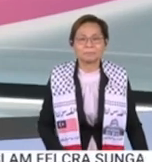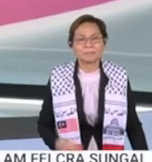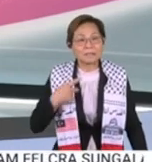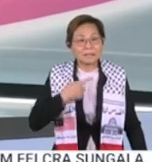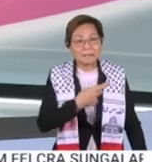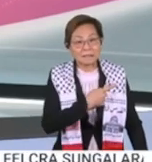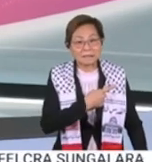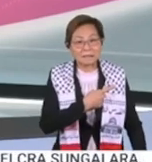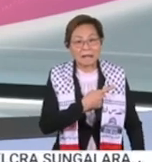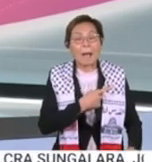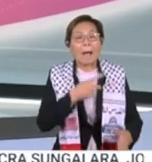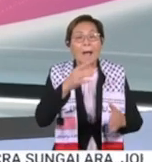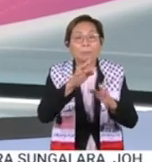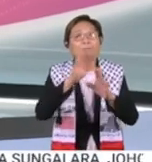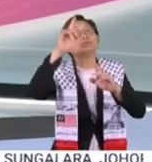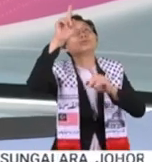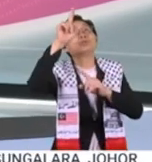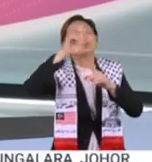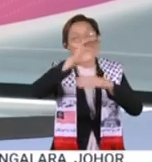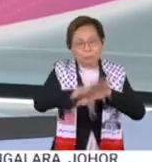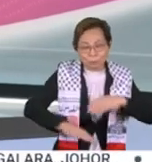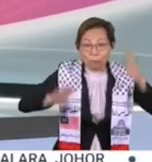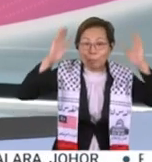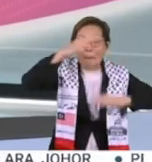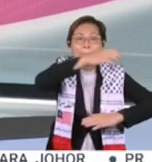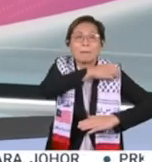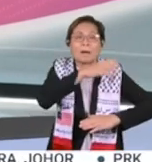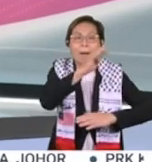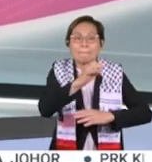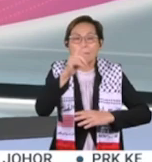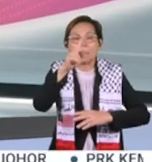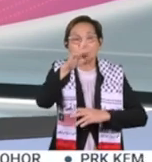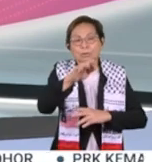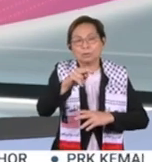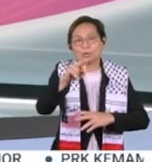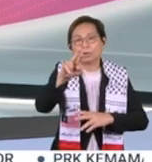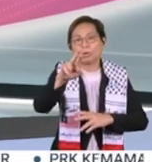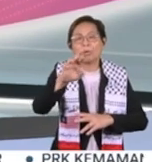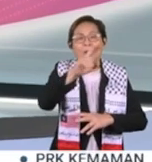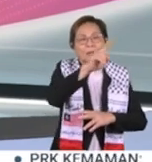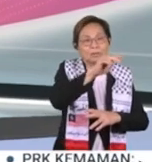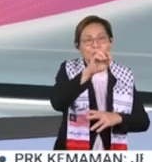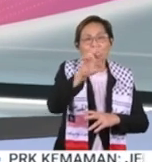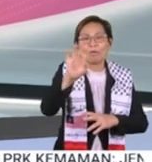Seterusnya, kita ikuti perkembangan cuaca seluruh negara bersama Pegawai Met Malaysia Nur Farha Abdul Halim.